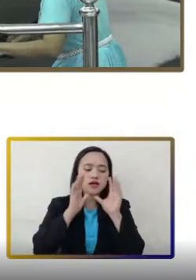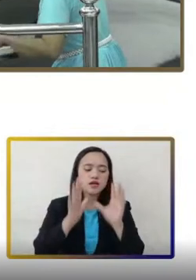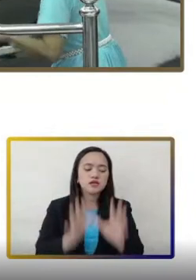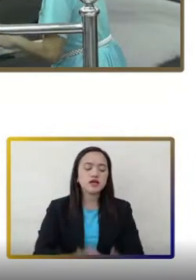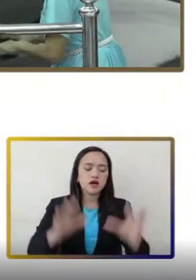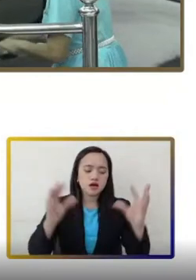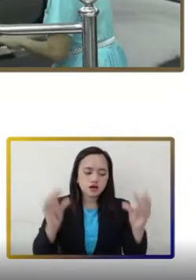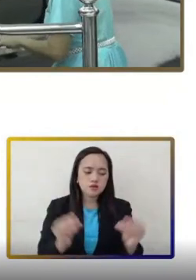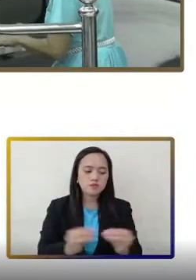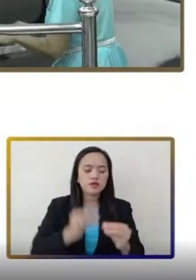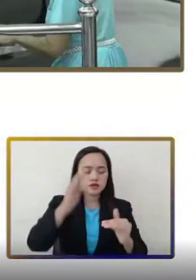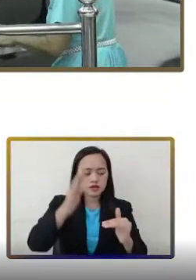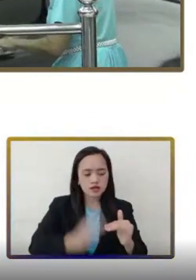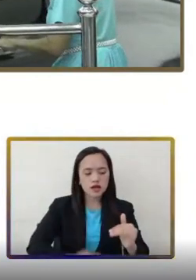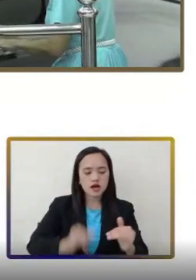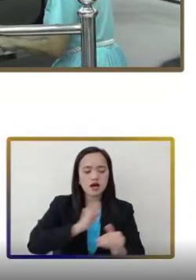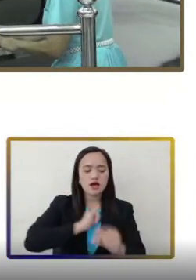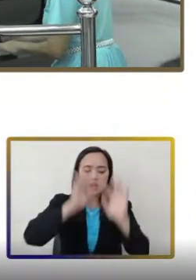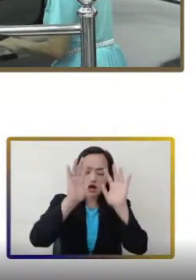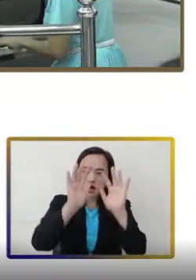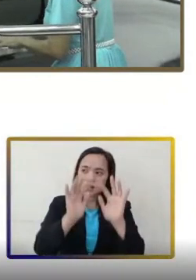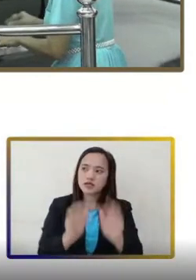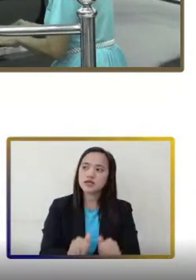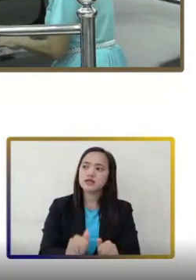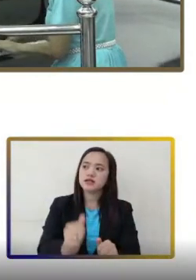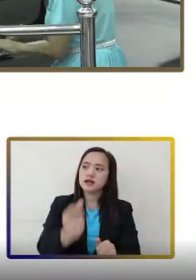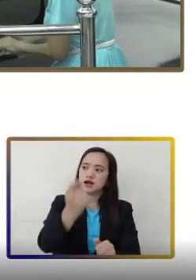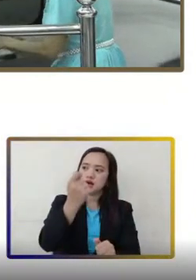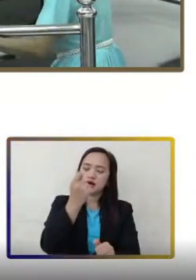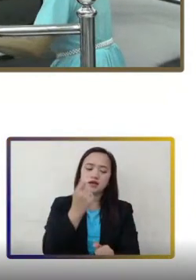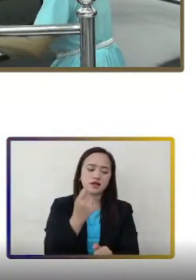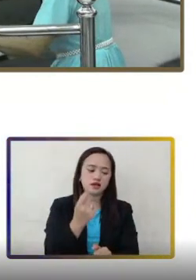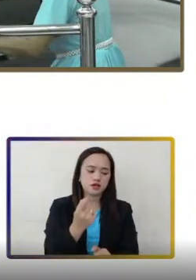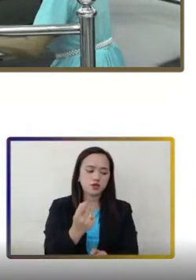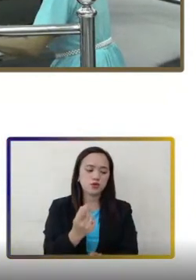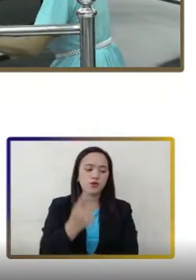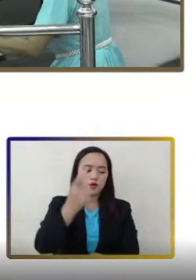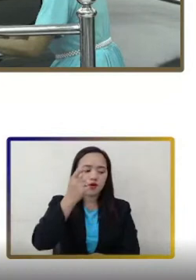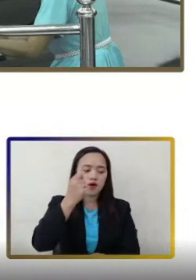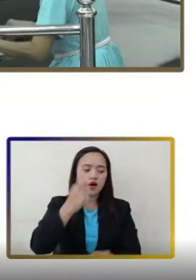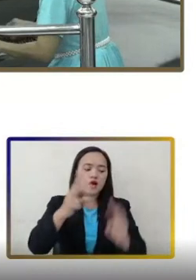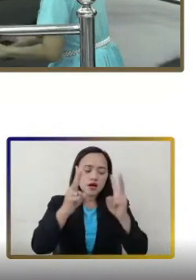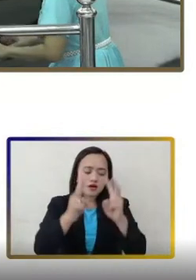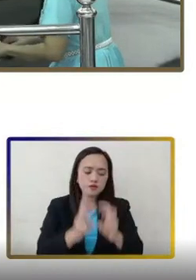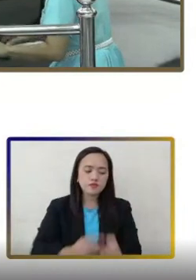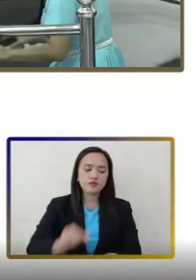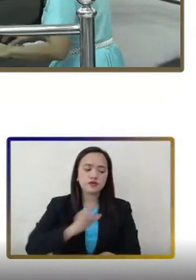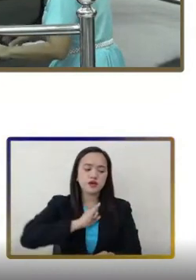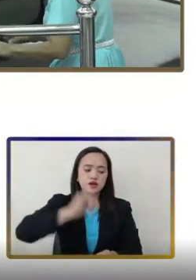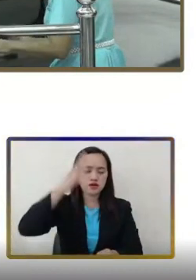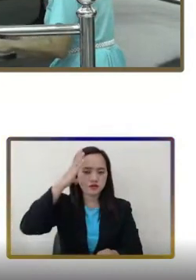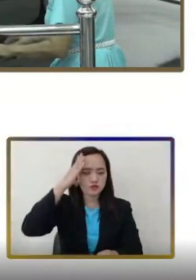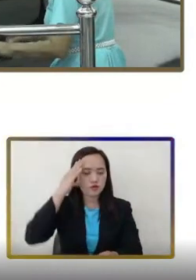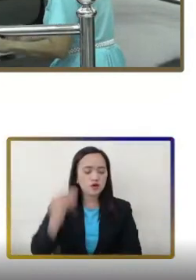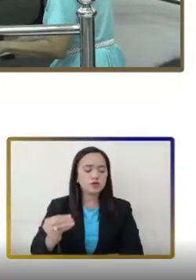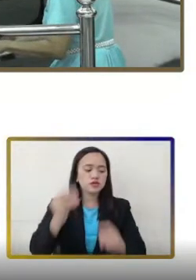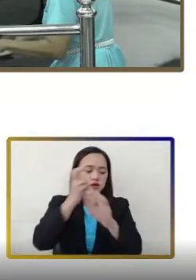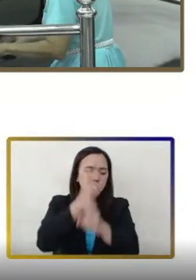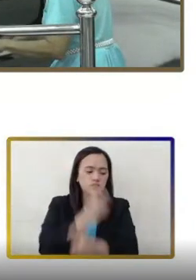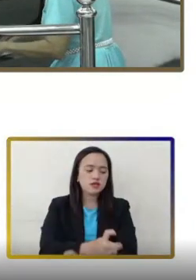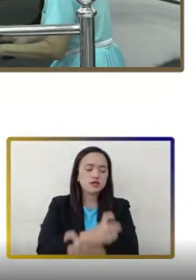pagpapala niyang hatid ay aking ang natanto. At bagamat